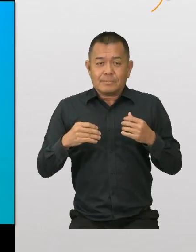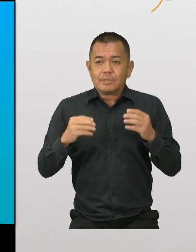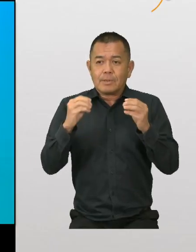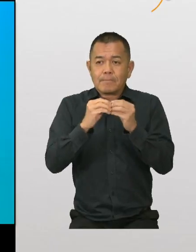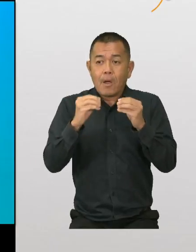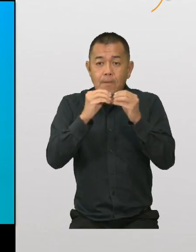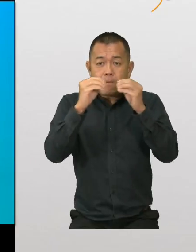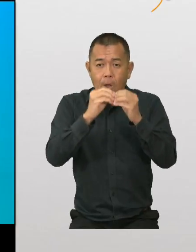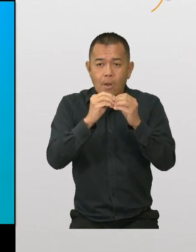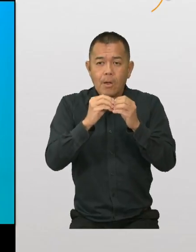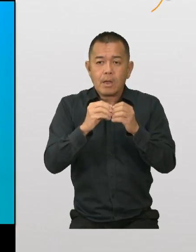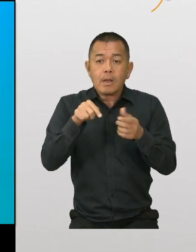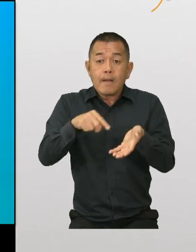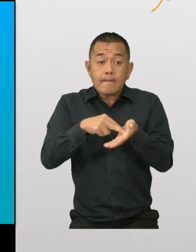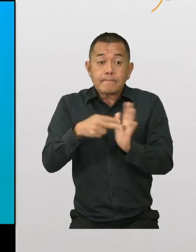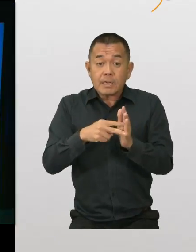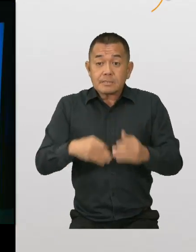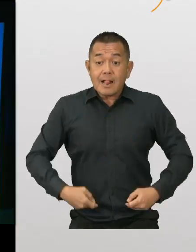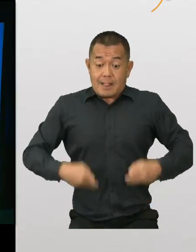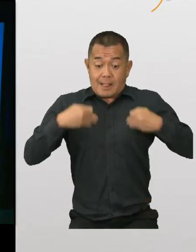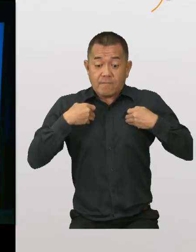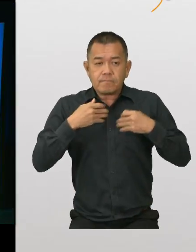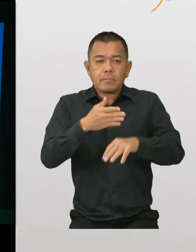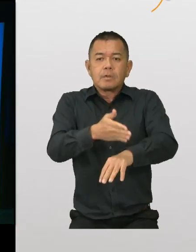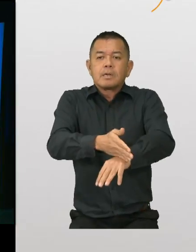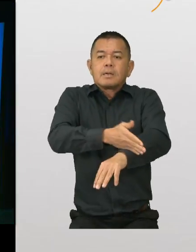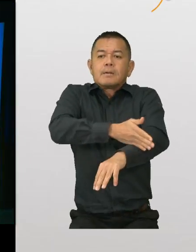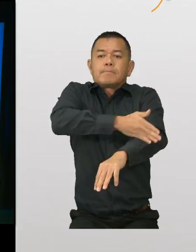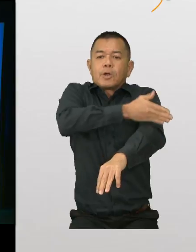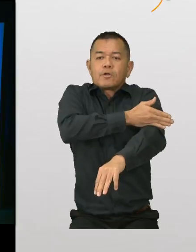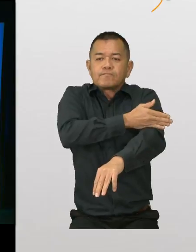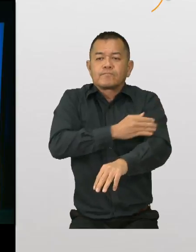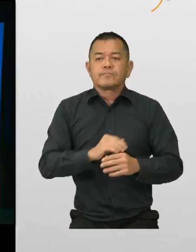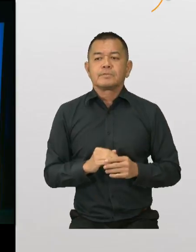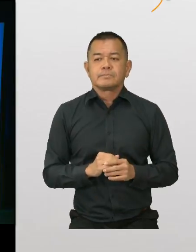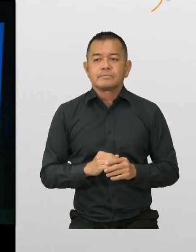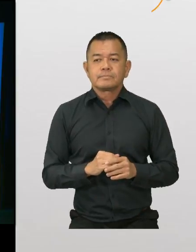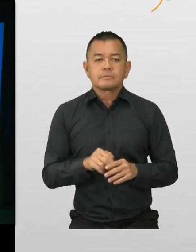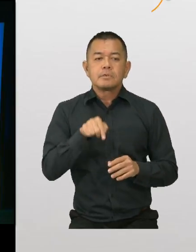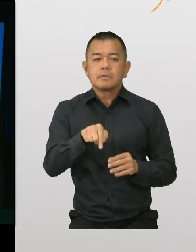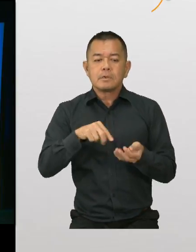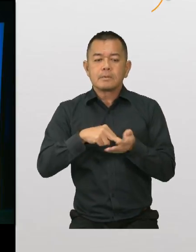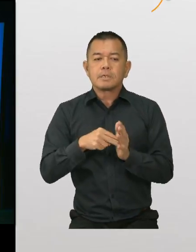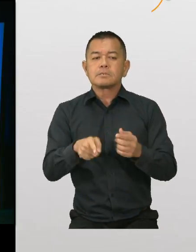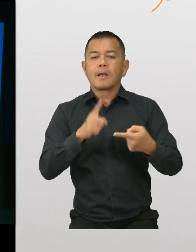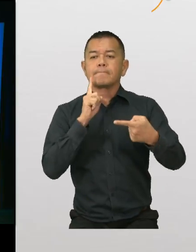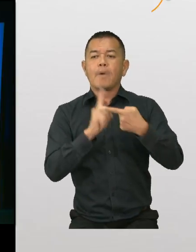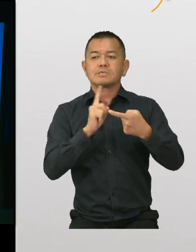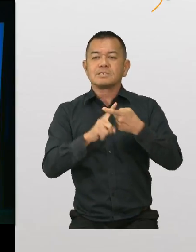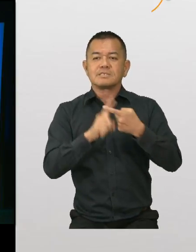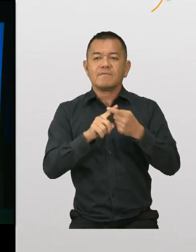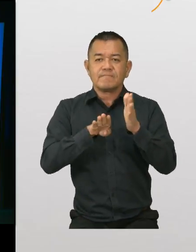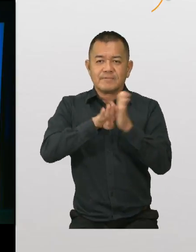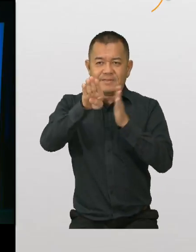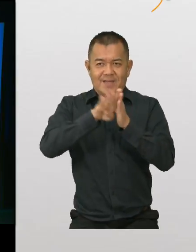standard of living has gone up. 说明大 That 家 is a 生活 good 改善 thing because it means that our lives have 不过人们为 improved. 了维持更 However, 高的 to 生活 sustain 素 this 质